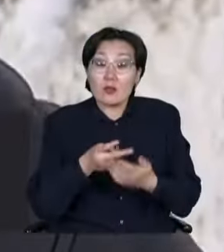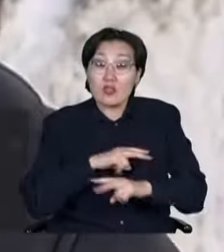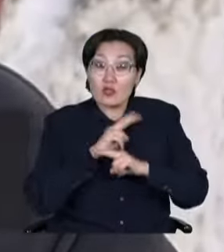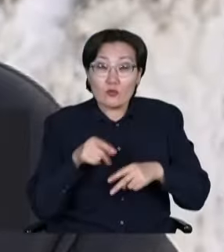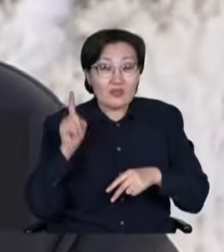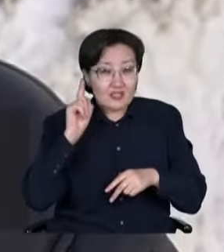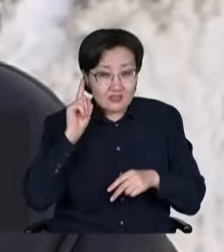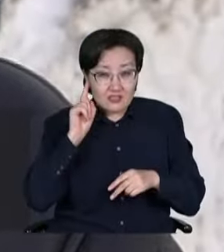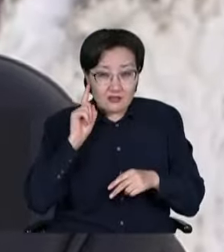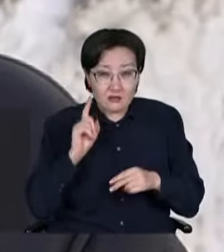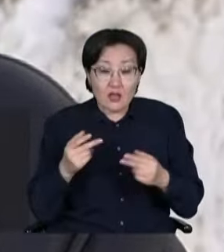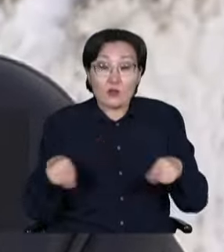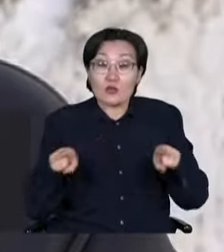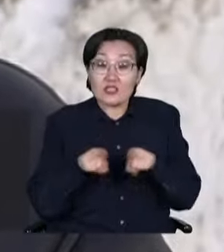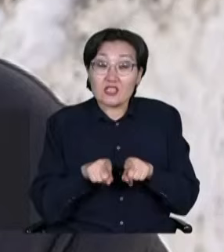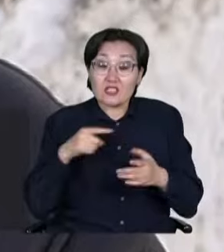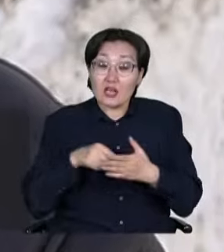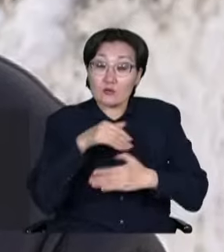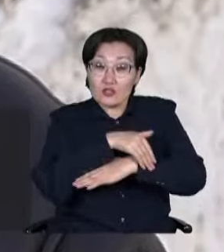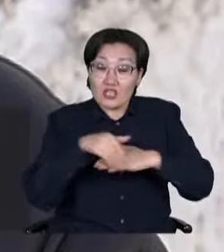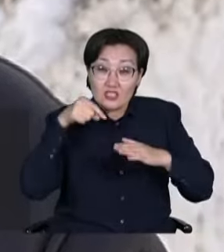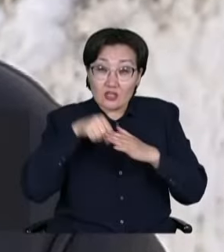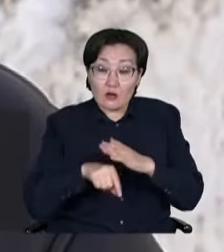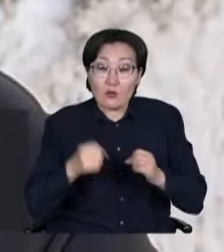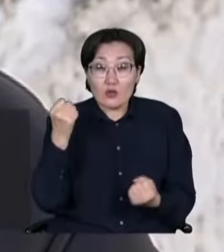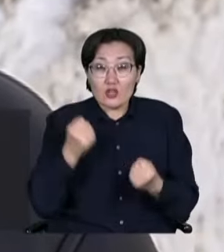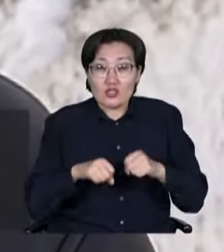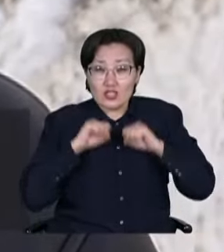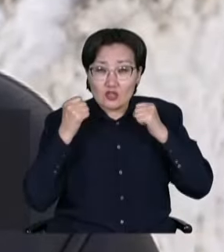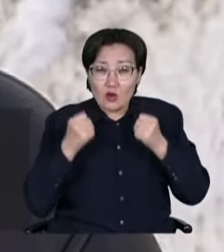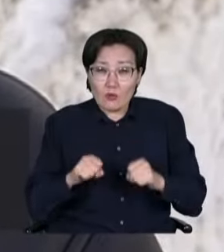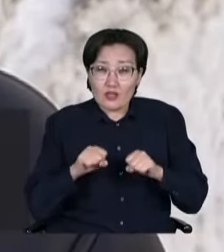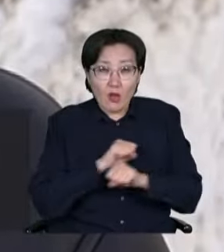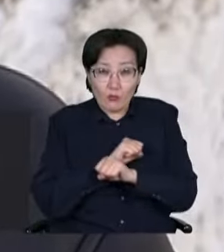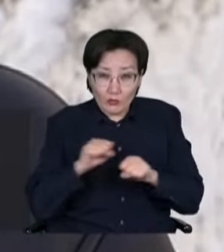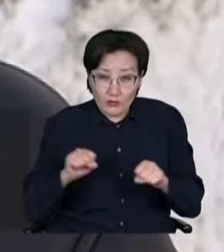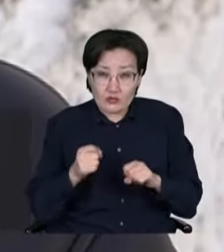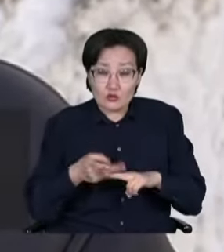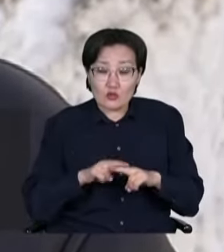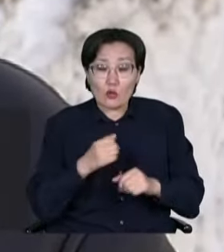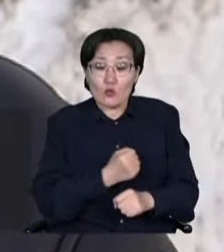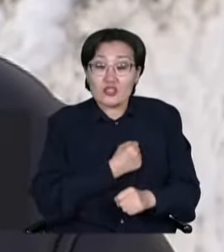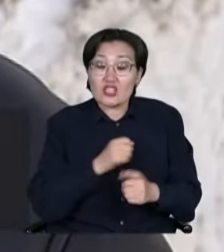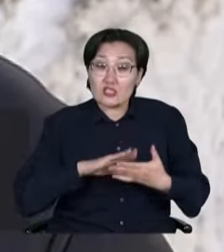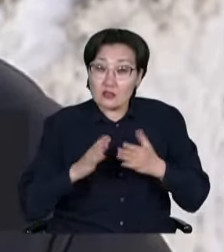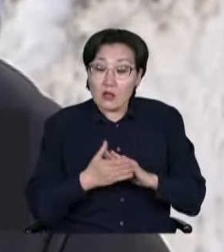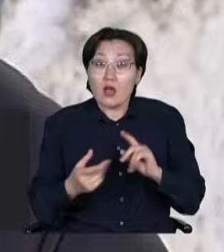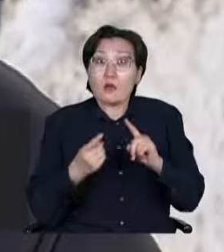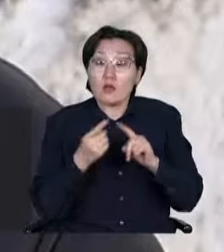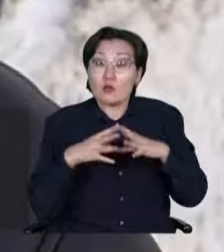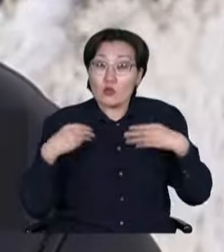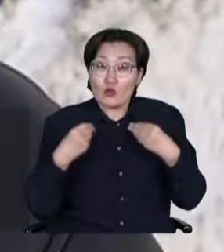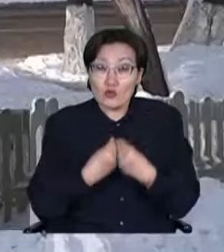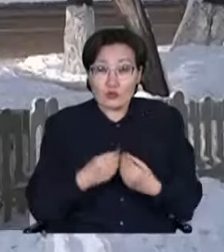жұмғанын естідік. Дәл осылай қала көшелердің ішінде көлікті қатты жүргізуге болмайды ғой. Өте өкінішті жағдай, бір отбасы